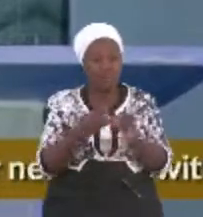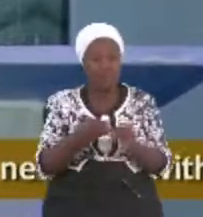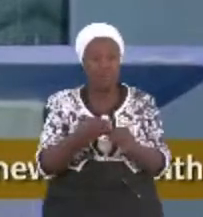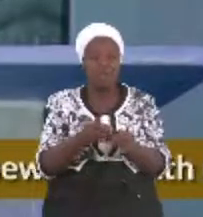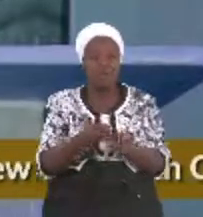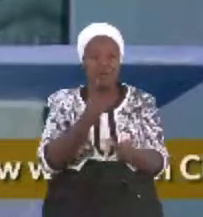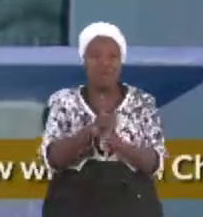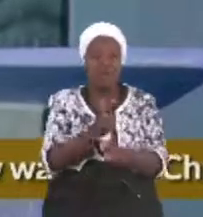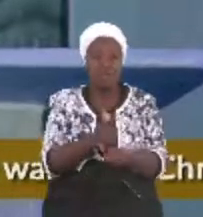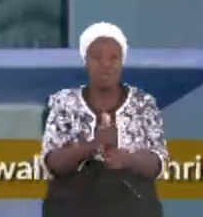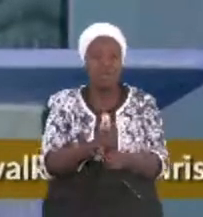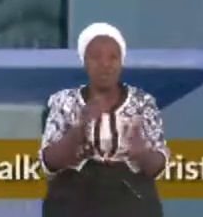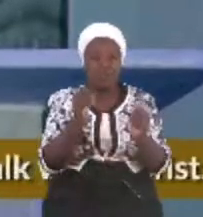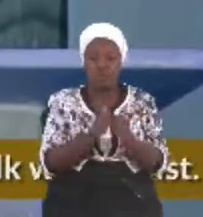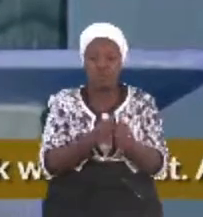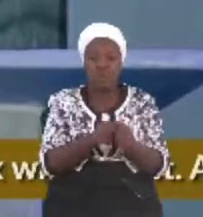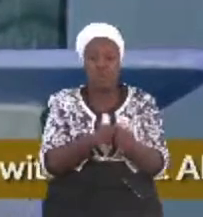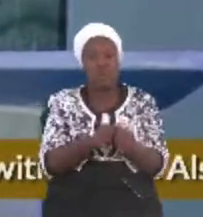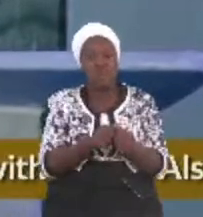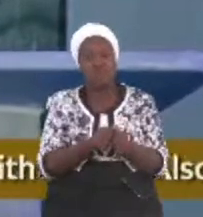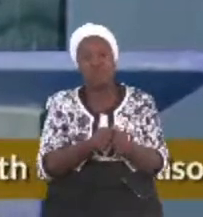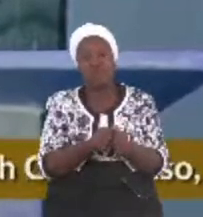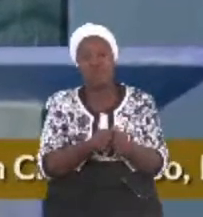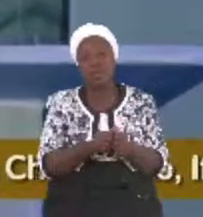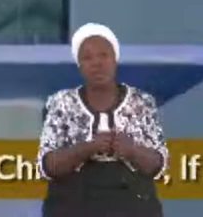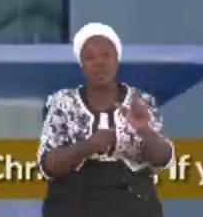exigées sur la fiche, remplis-la.